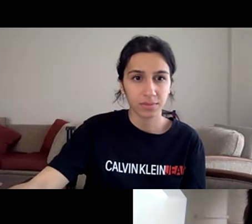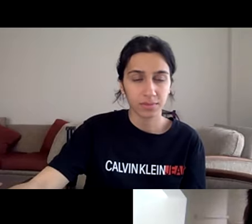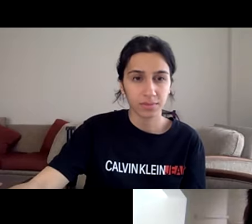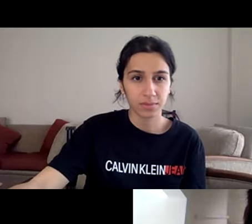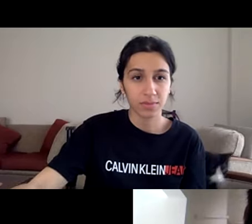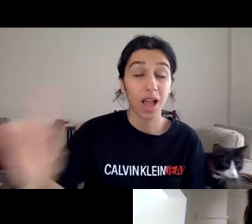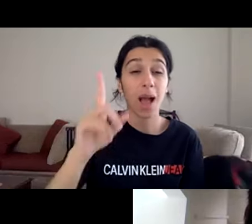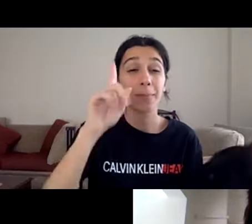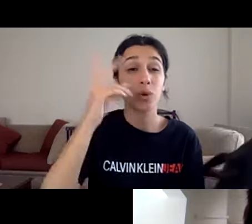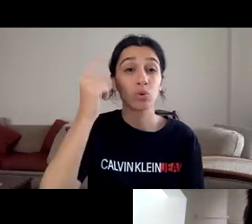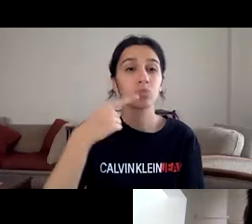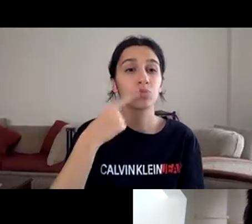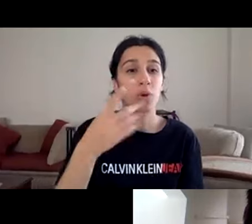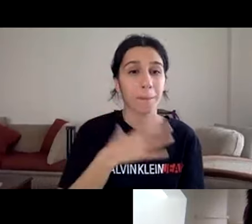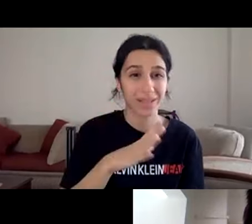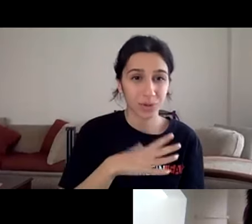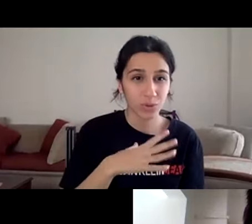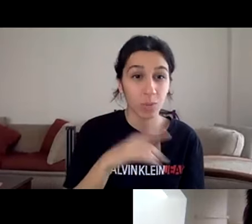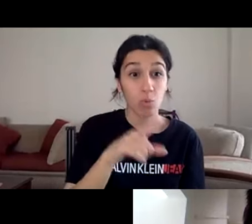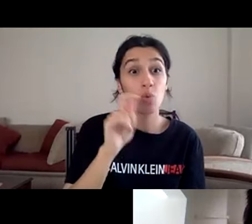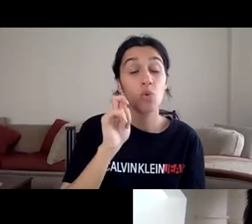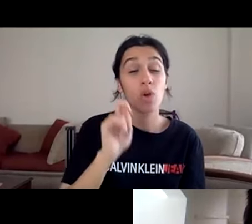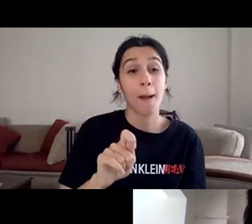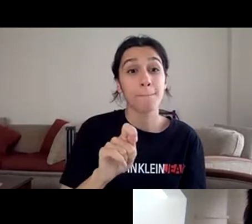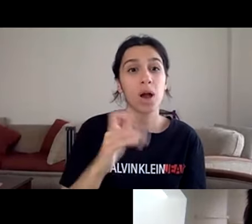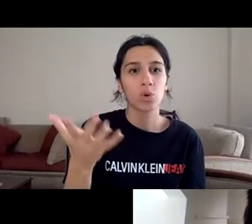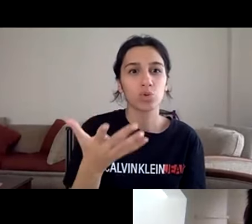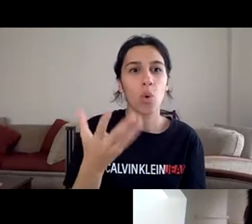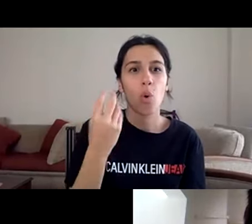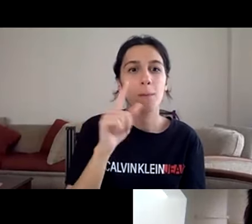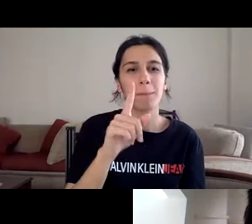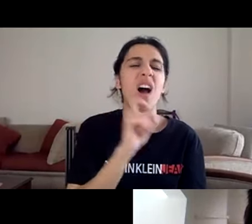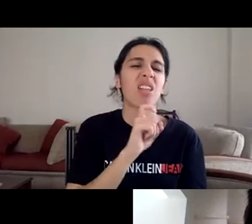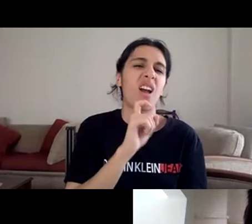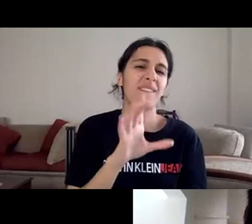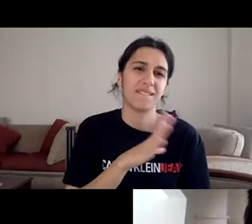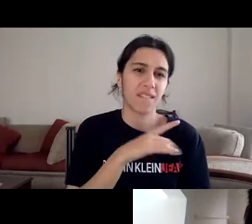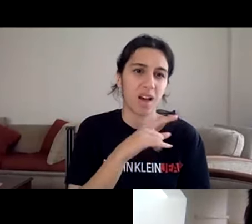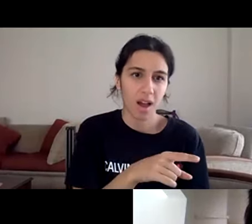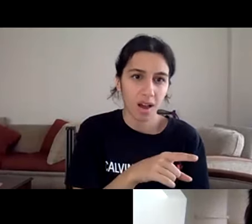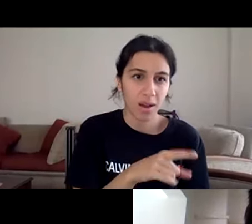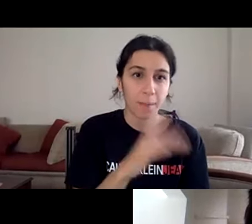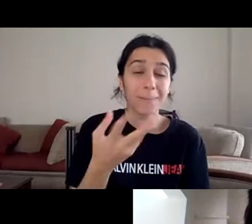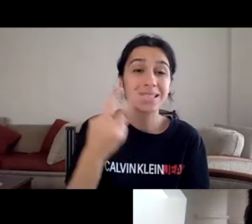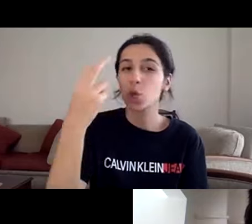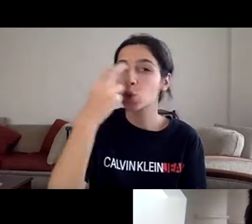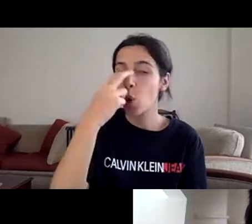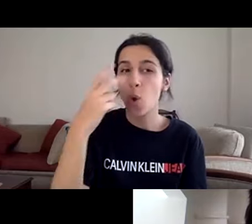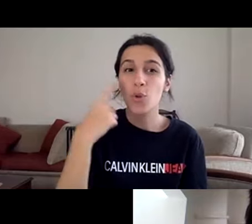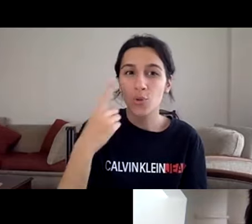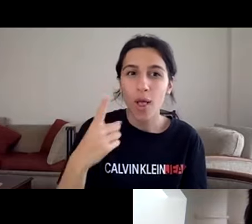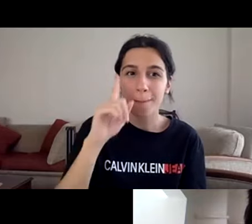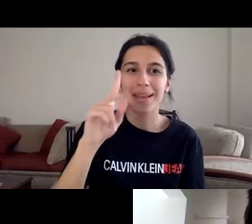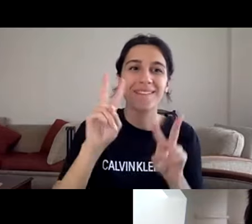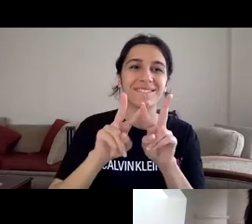unuttuğum bir şeyi hatırlattın bana. Şunu da yapmak çok yaygın bir davranış. O da bir hata. Yani işte diyorlar ki görme engelli arkadaşlar için bir